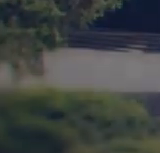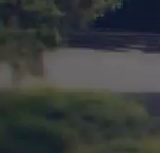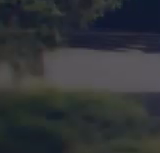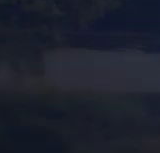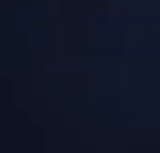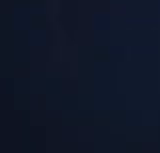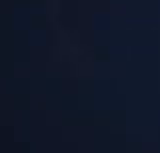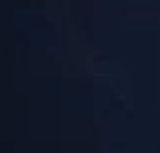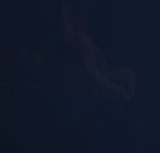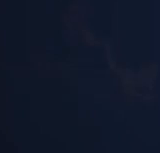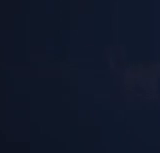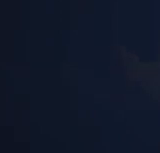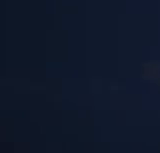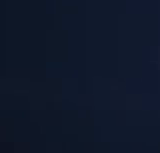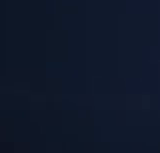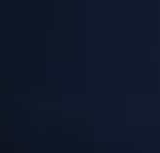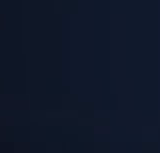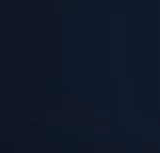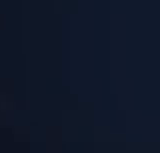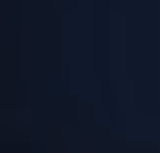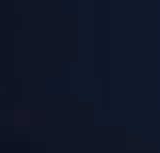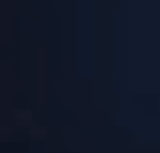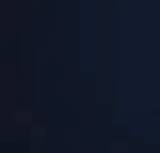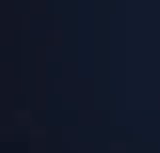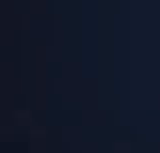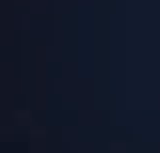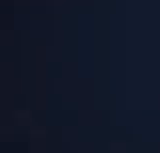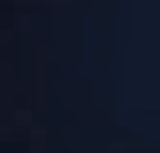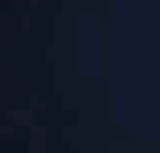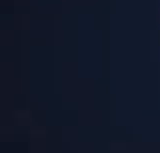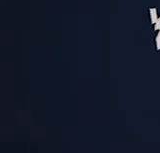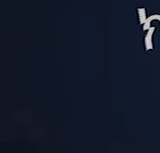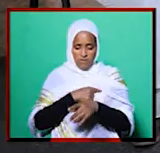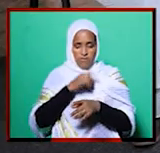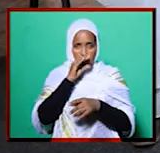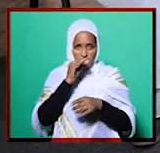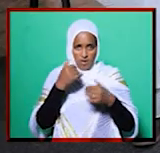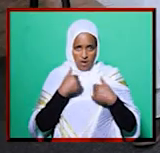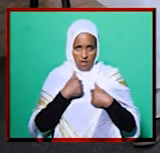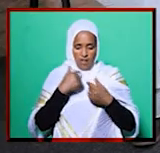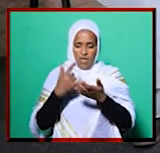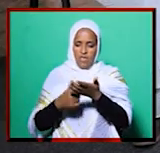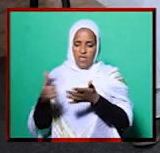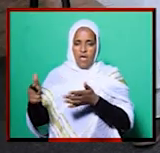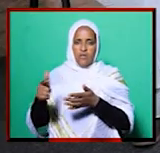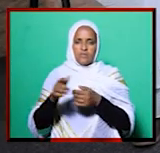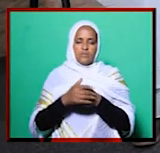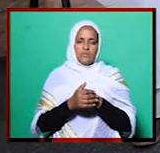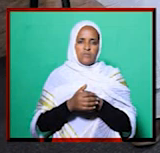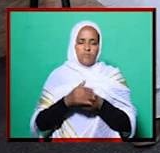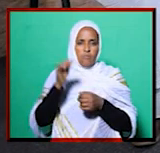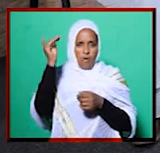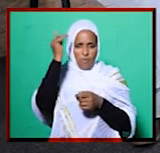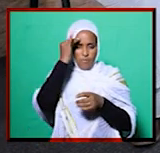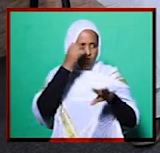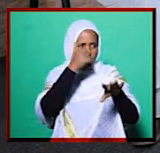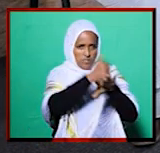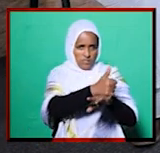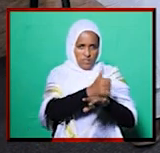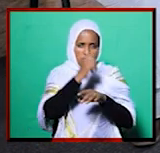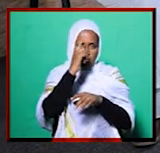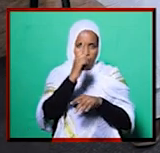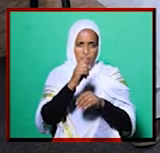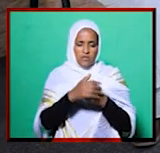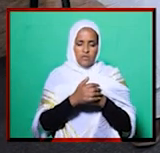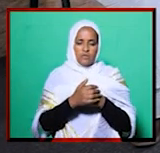እንደ ቤተ ክርስቲያንም ስናወራ ያንድ